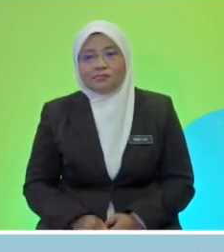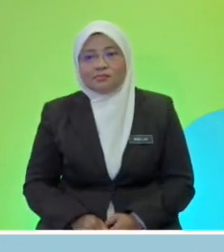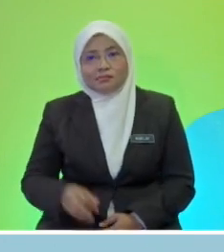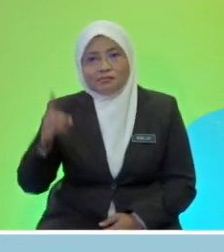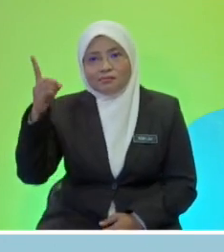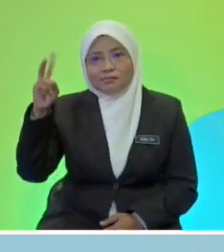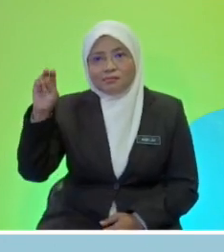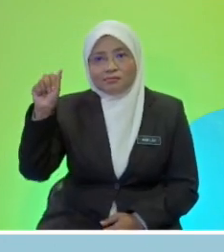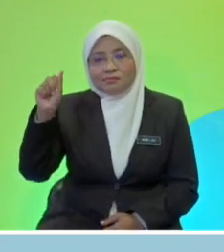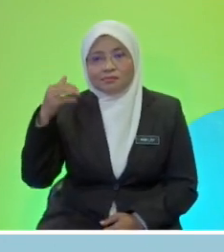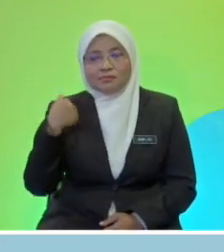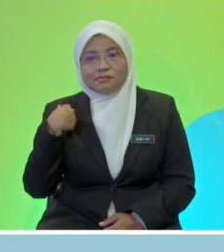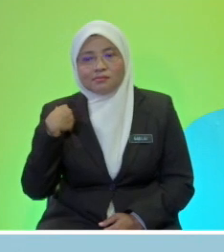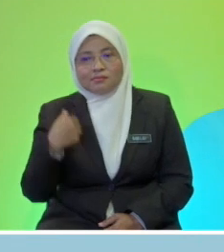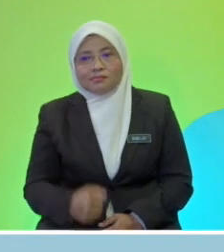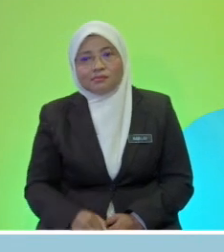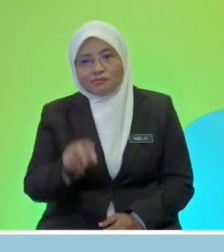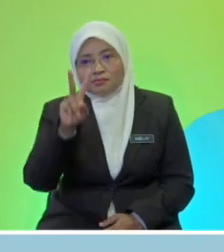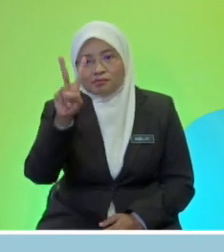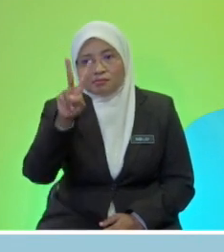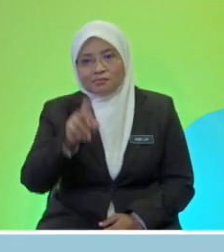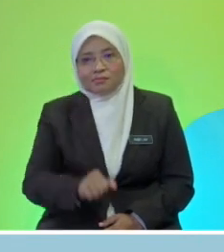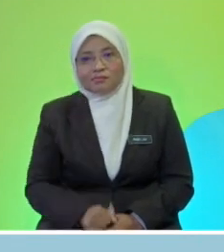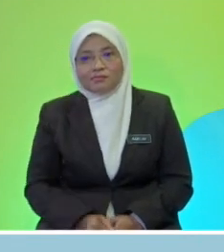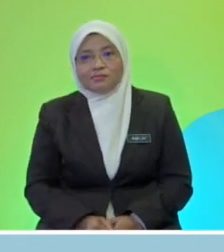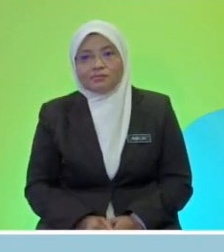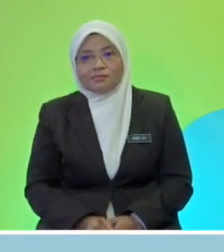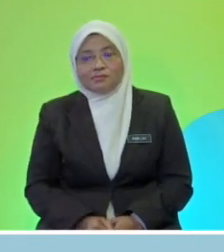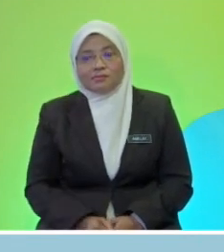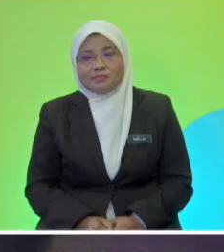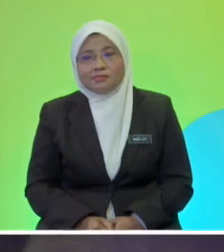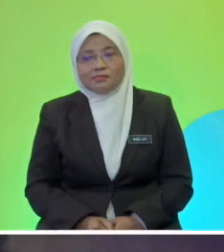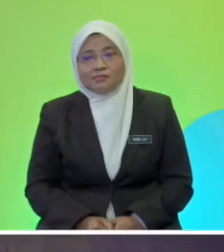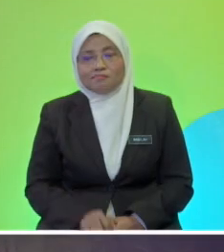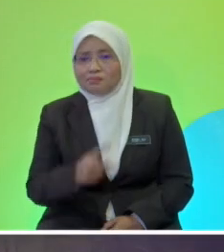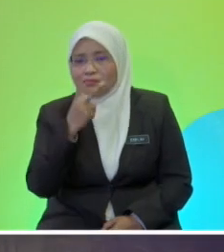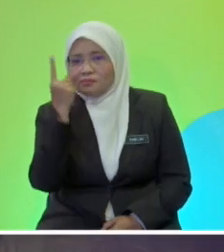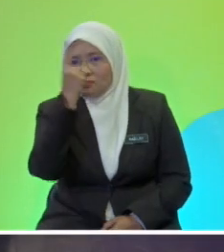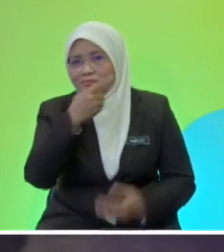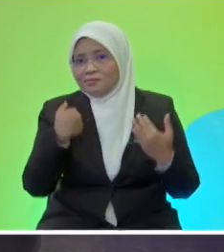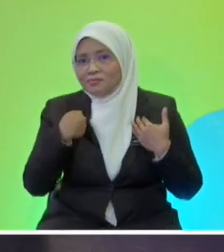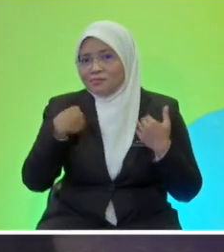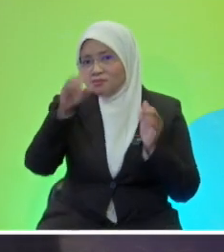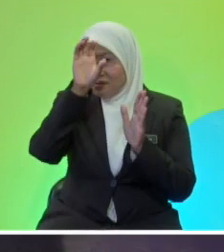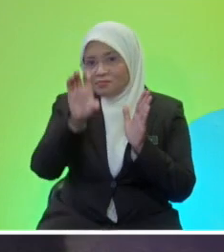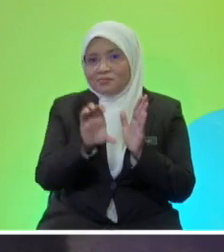rantai polinukleotida kalau di hadapan kita ini ada contohnya